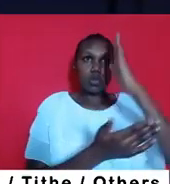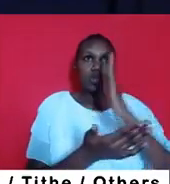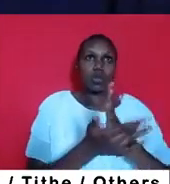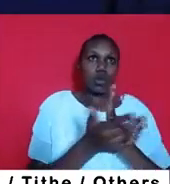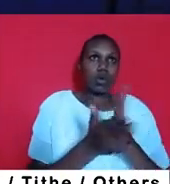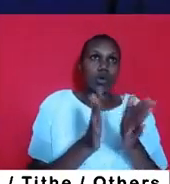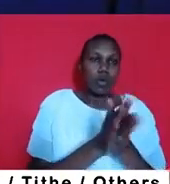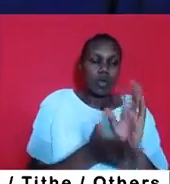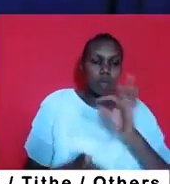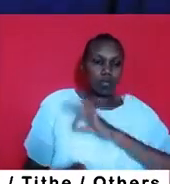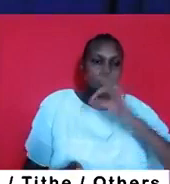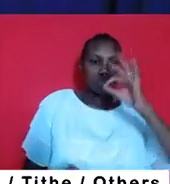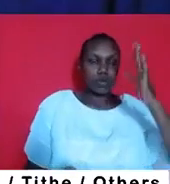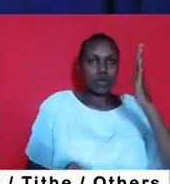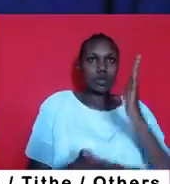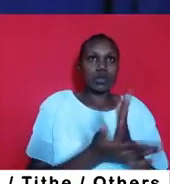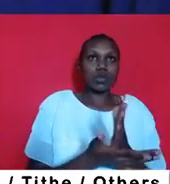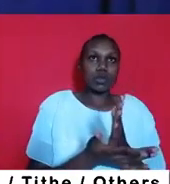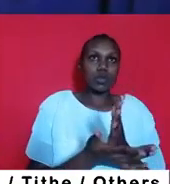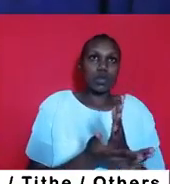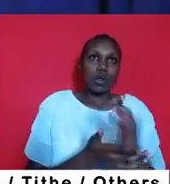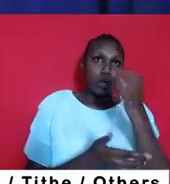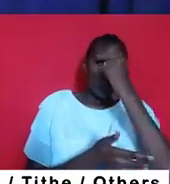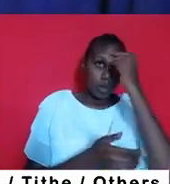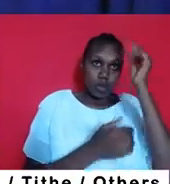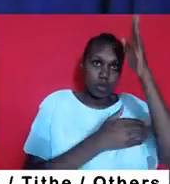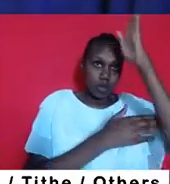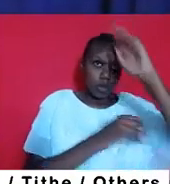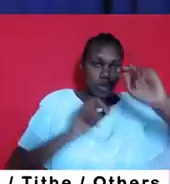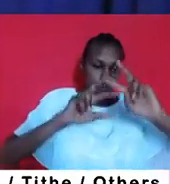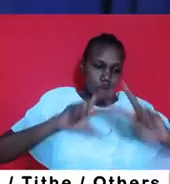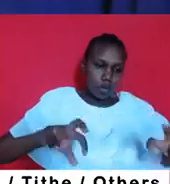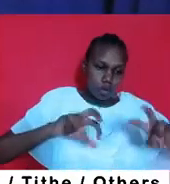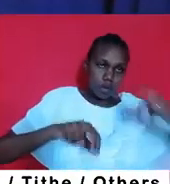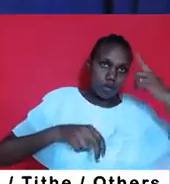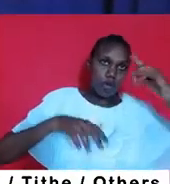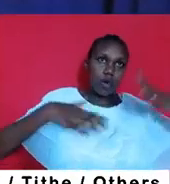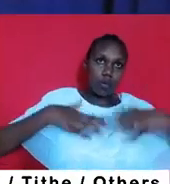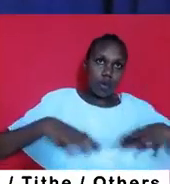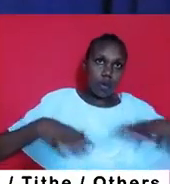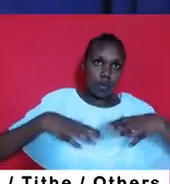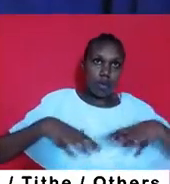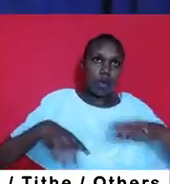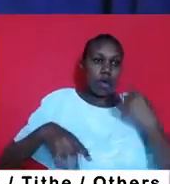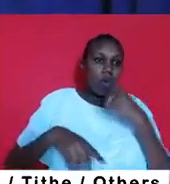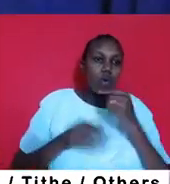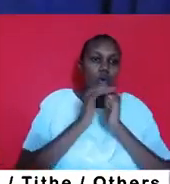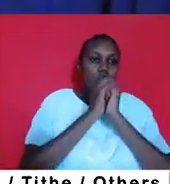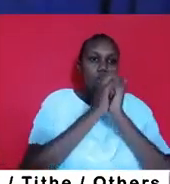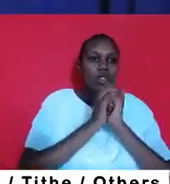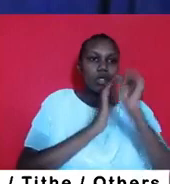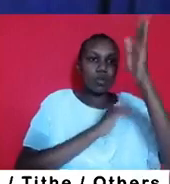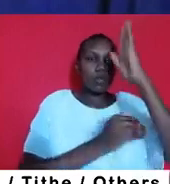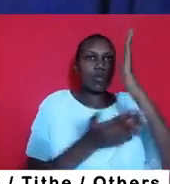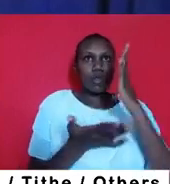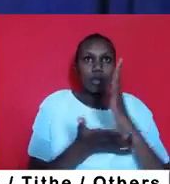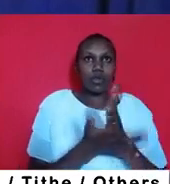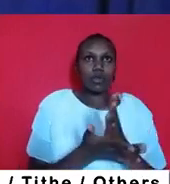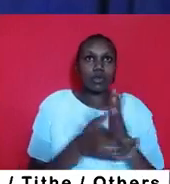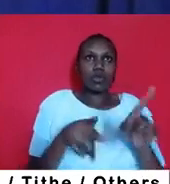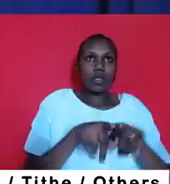katika roho na kweli. Kwa maana Baba na awatafuta watu kama hawa